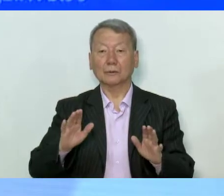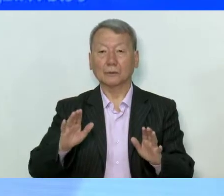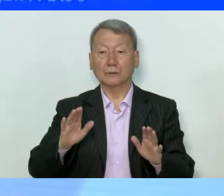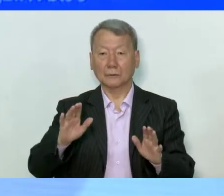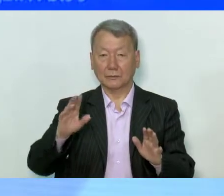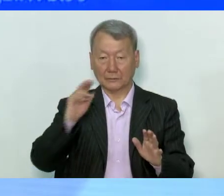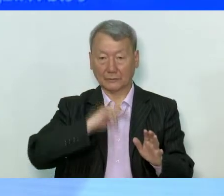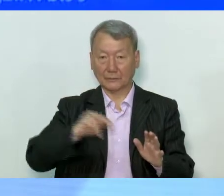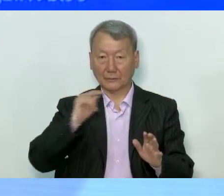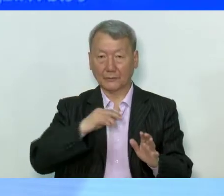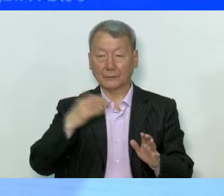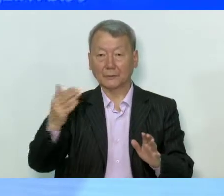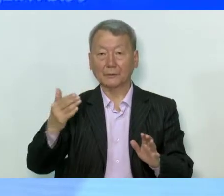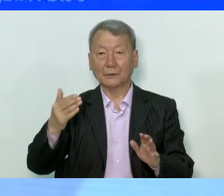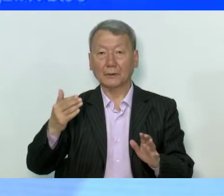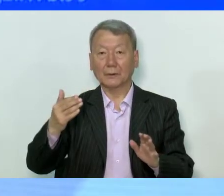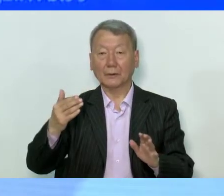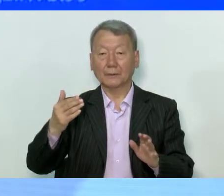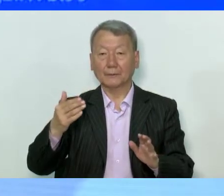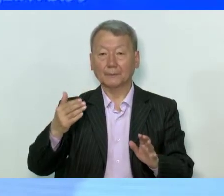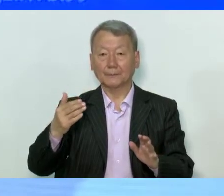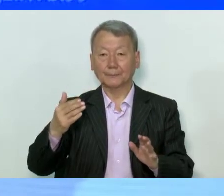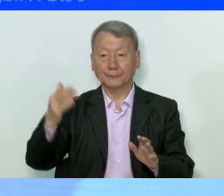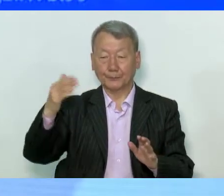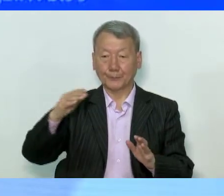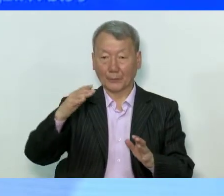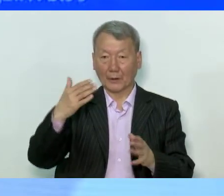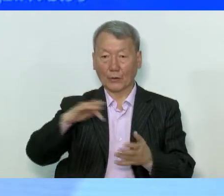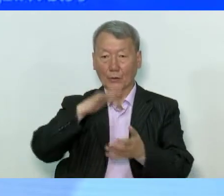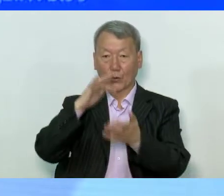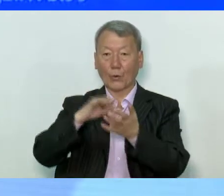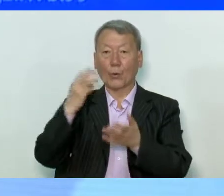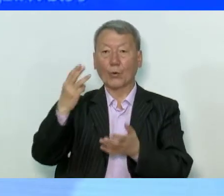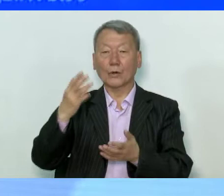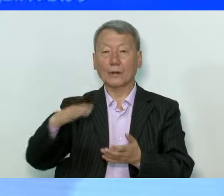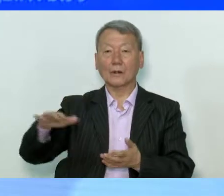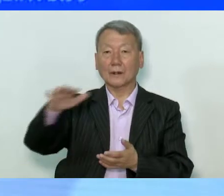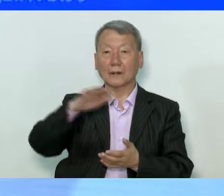иликтөө жүргүзүп ошол жердеги эң